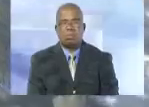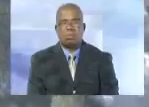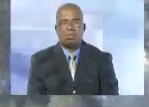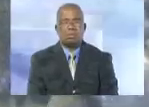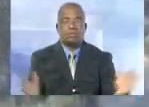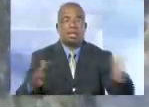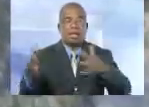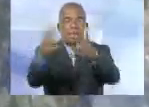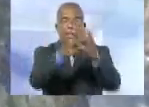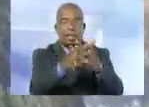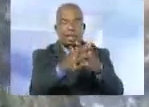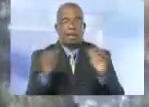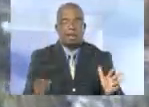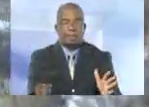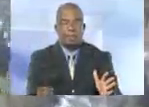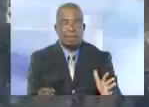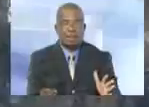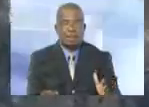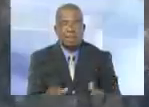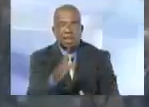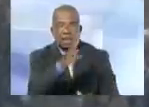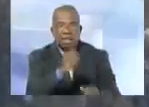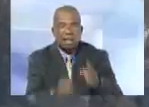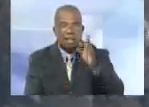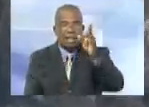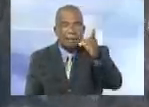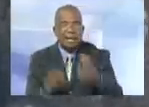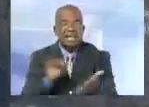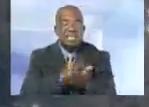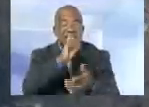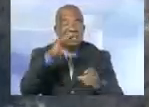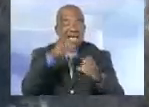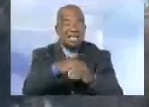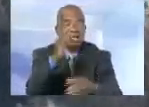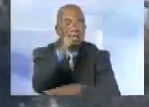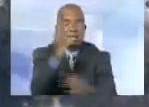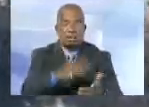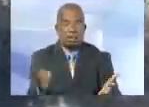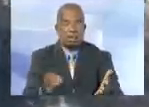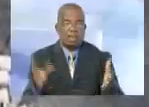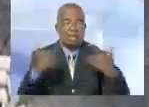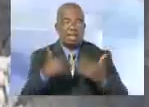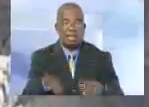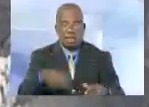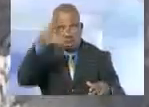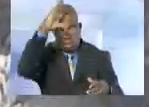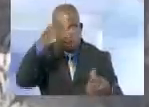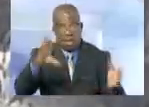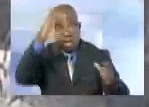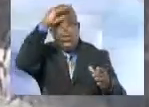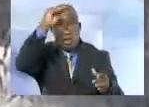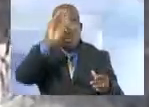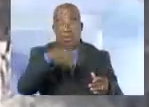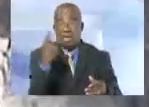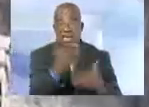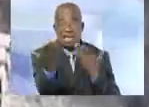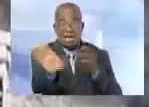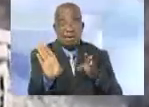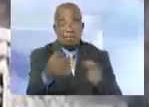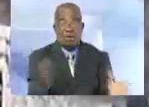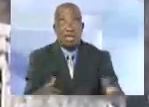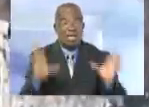Aux États-Unis, la fin de 6 jours de chasse à l'homme, des restes d'un corps calciné ont été retrouvés mercredi dans les décombres d'un chalet en Californie où